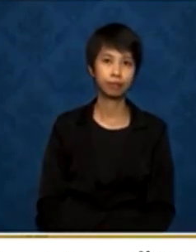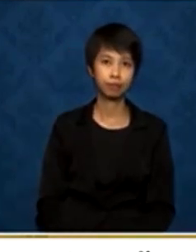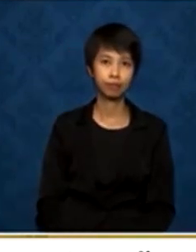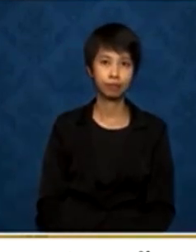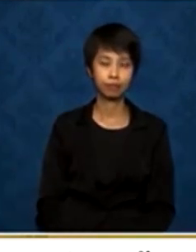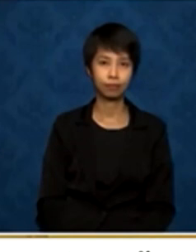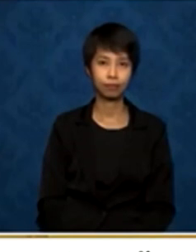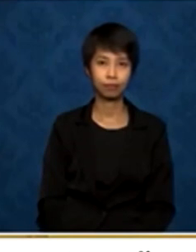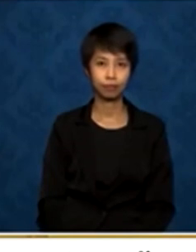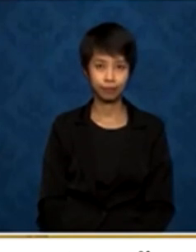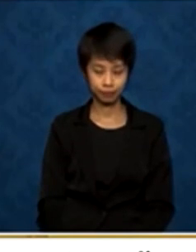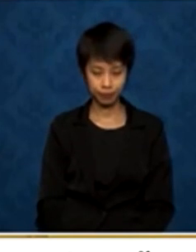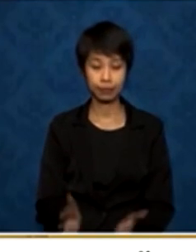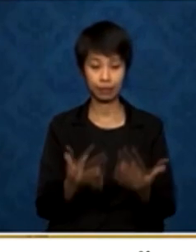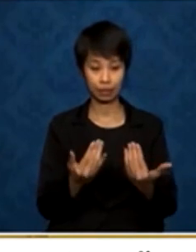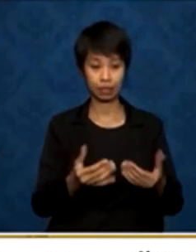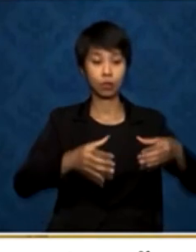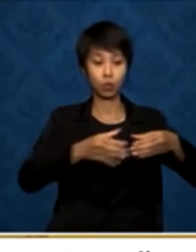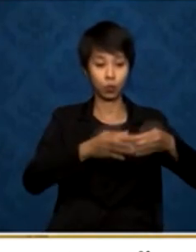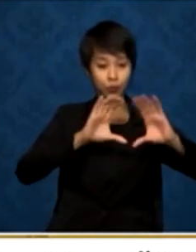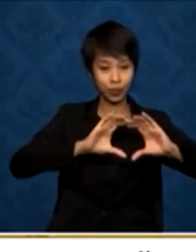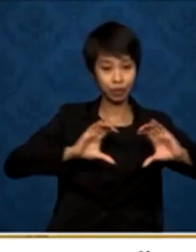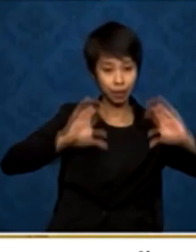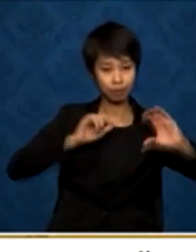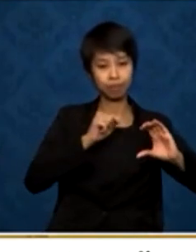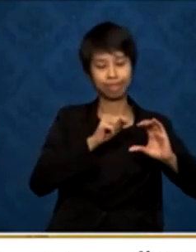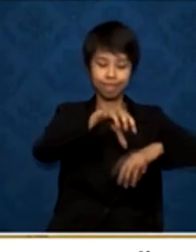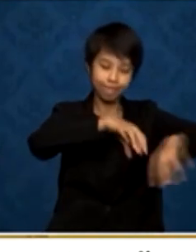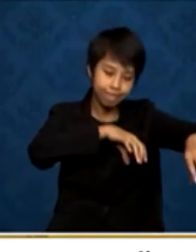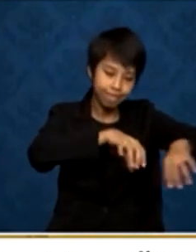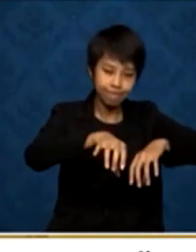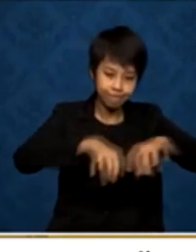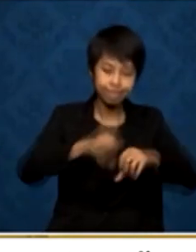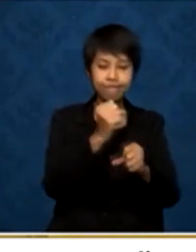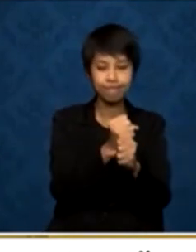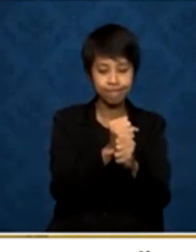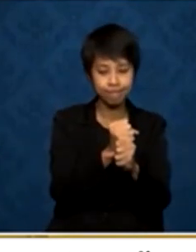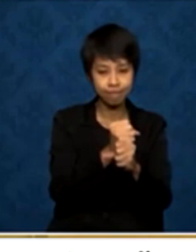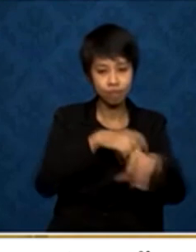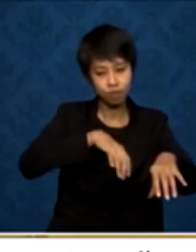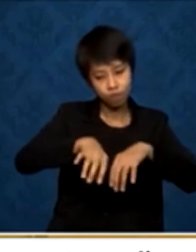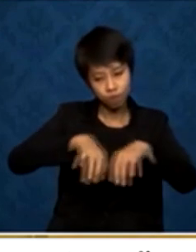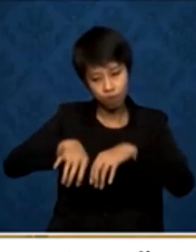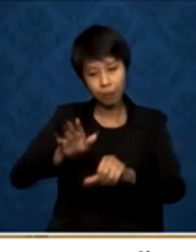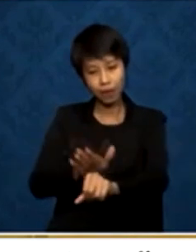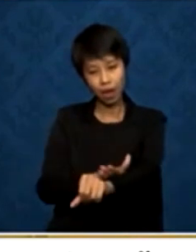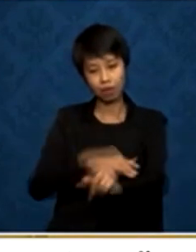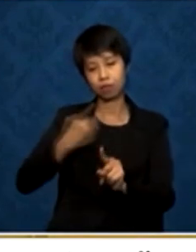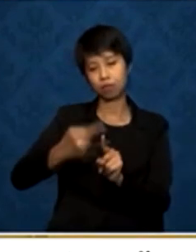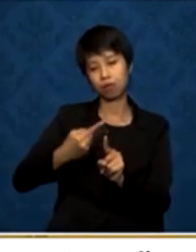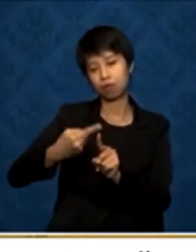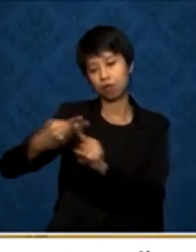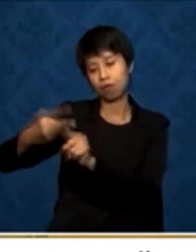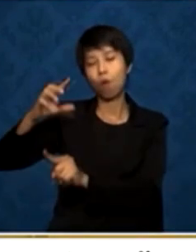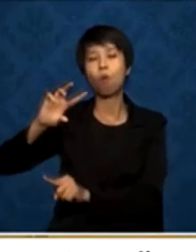แล้วพอรัฐบาลชุดนี้ได้บริหารประเทศมากว่าครึ่งปีแล้วประ